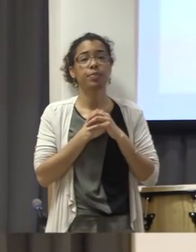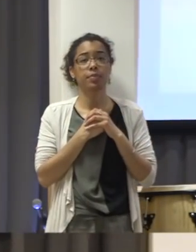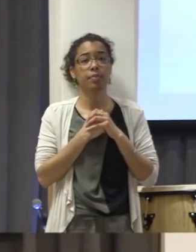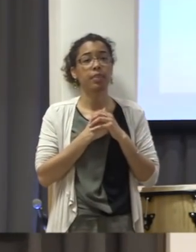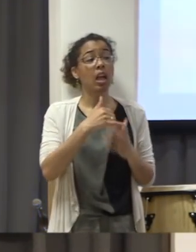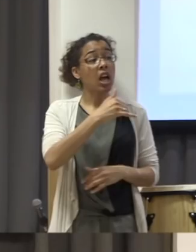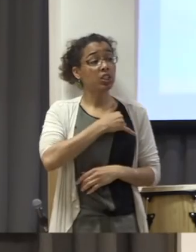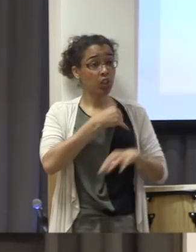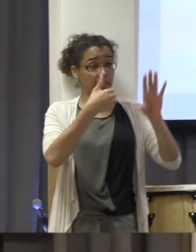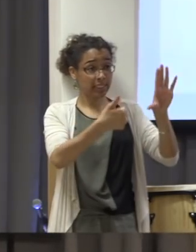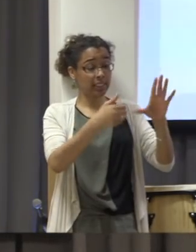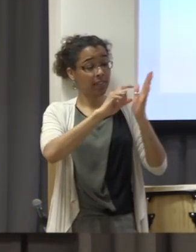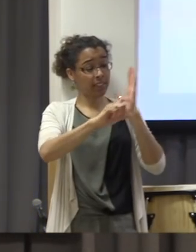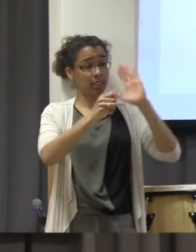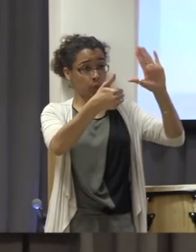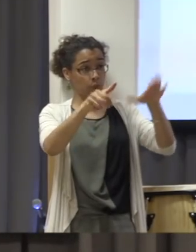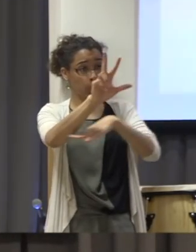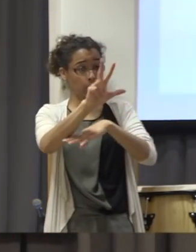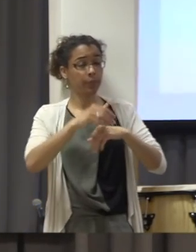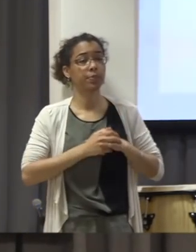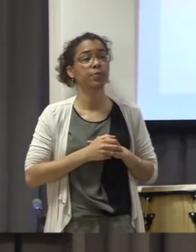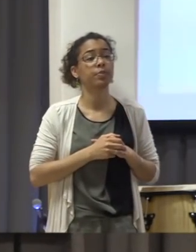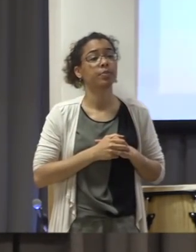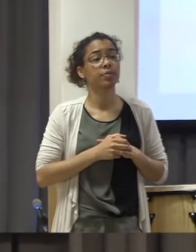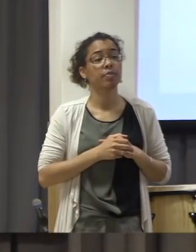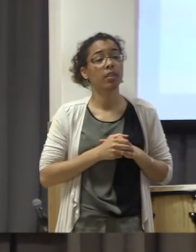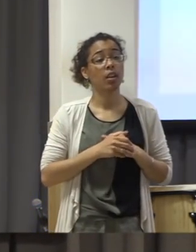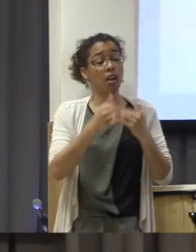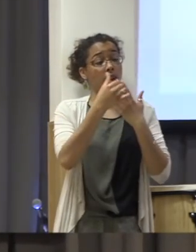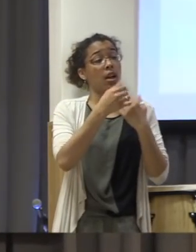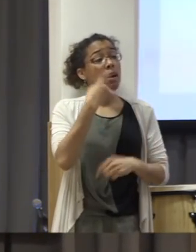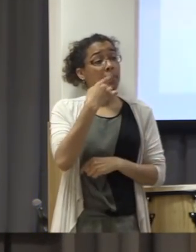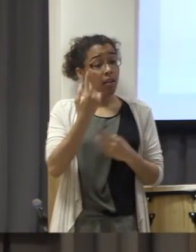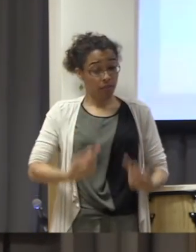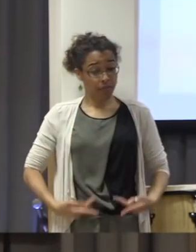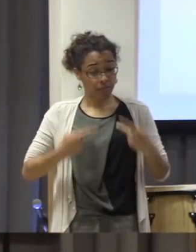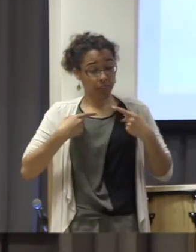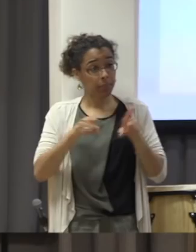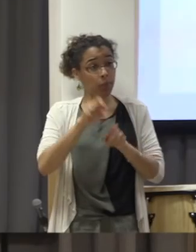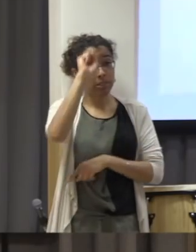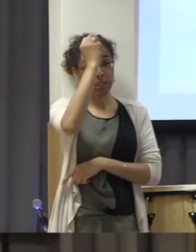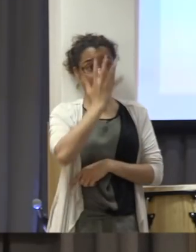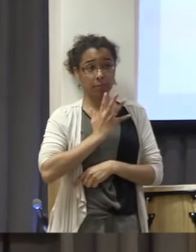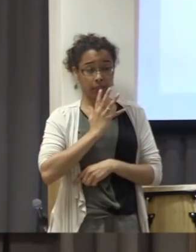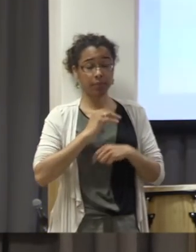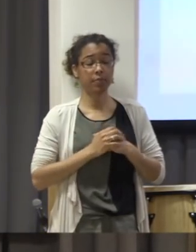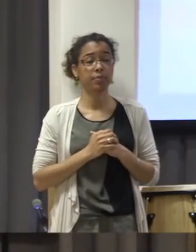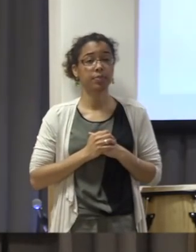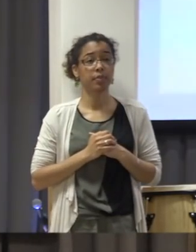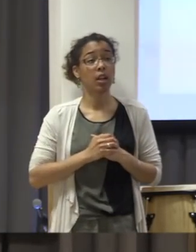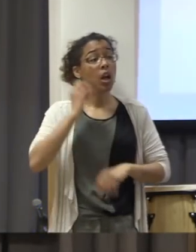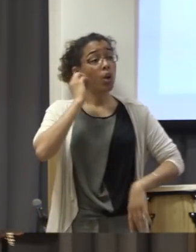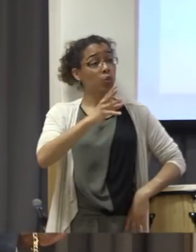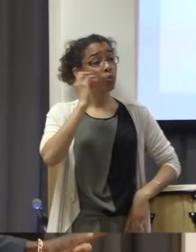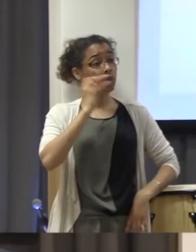Jean 6, verset 63, la parole de Dieu est vie et esprit. C'est-à-dire que chaque jour